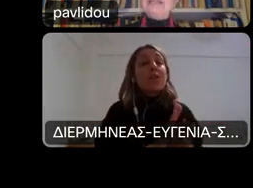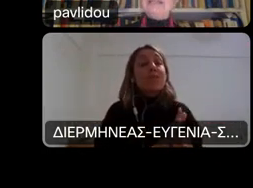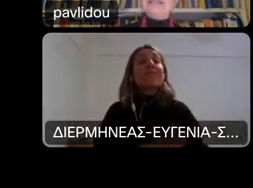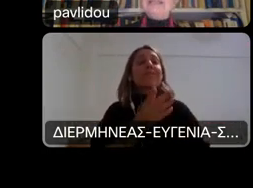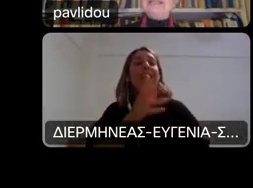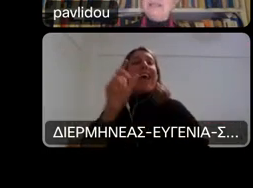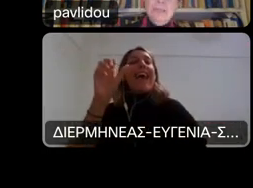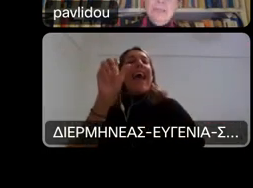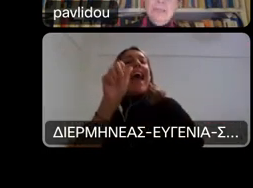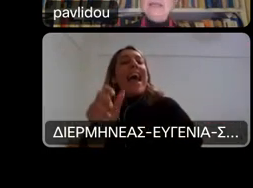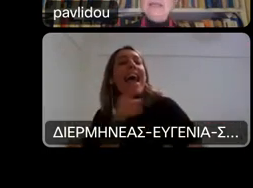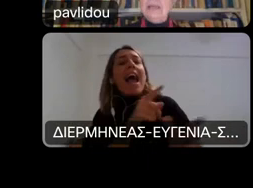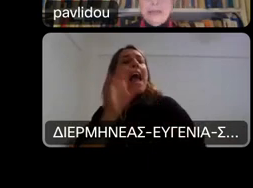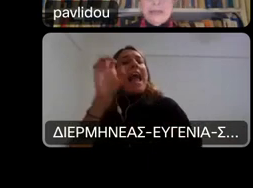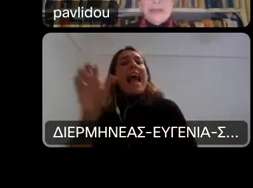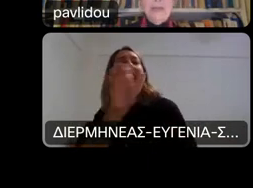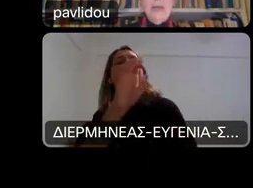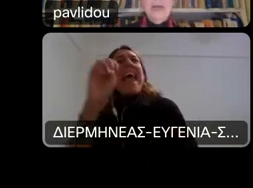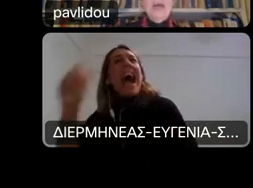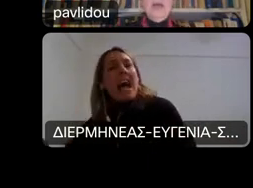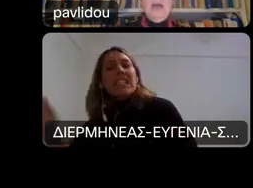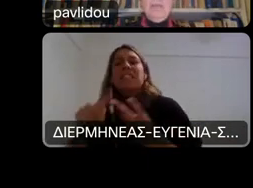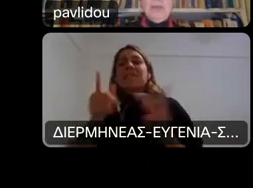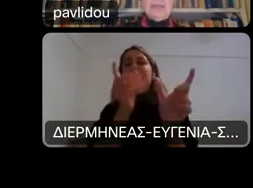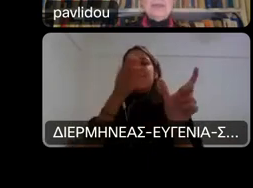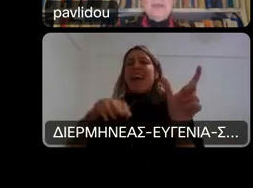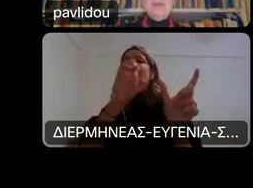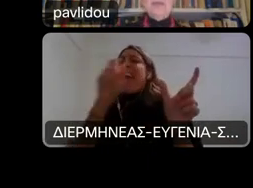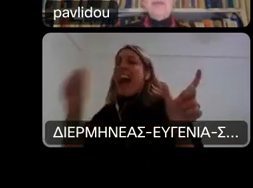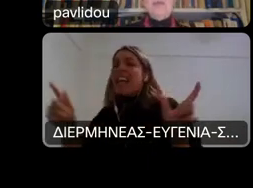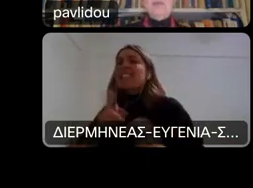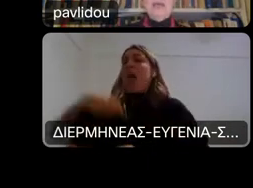σεάς, ταμείας ή εις δικαστής. Επίσης,